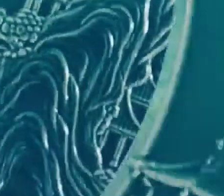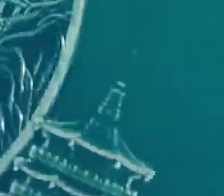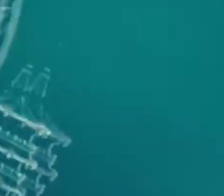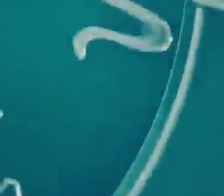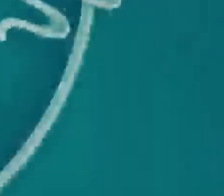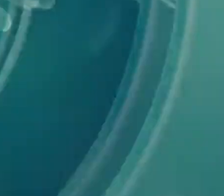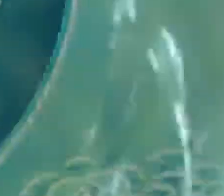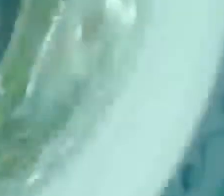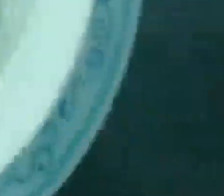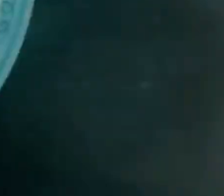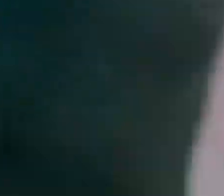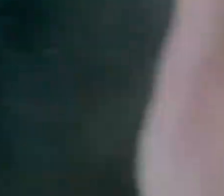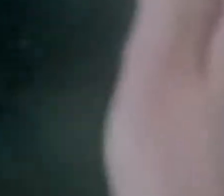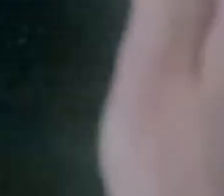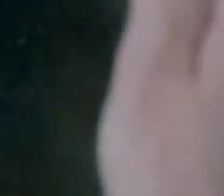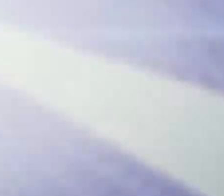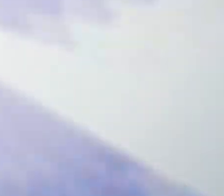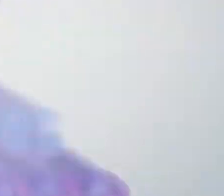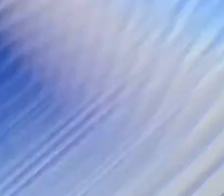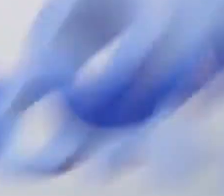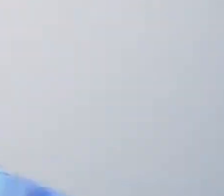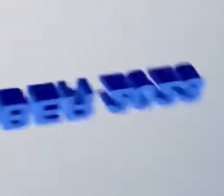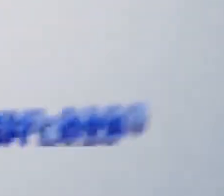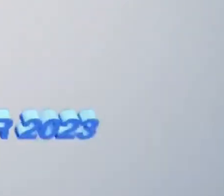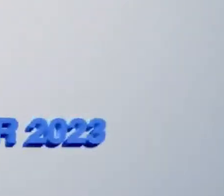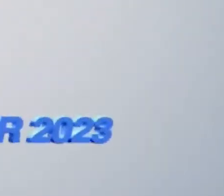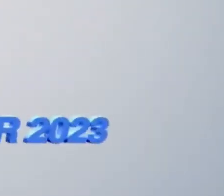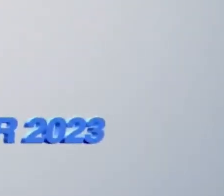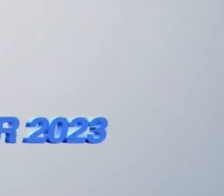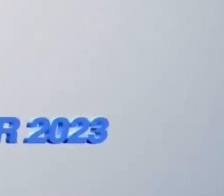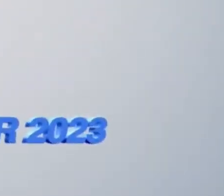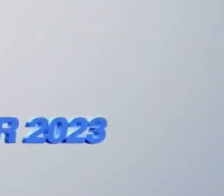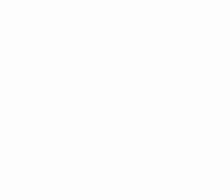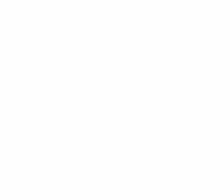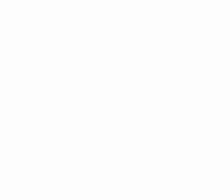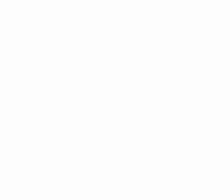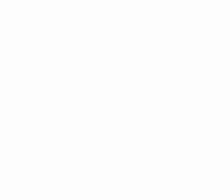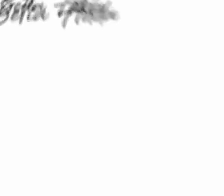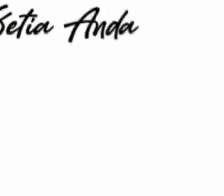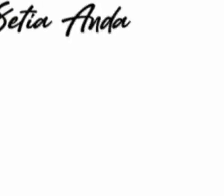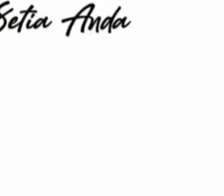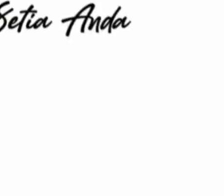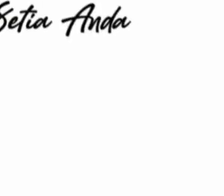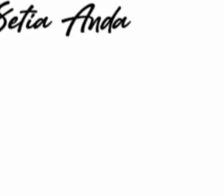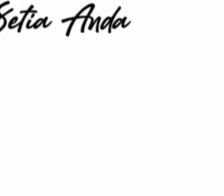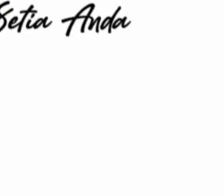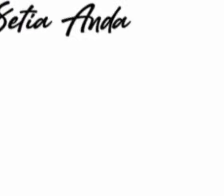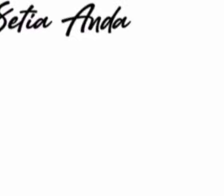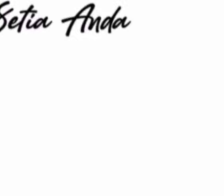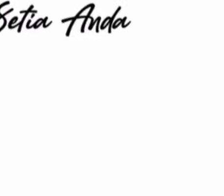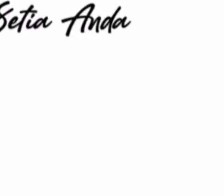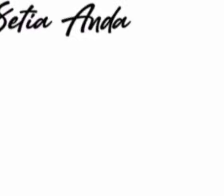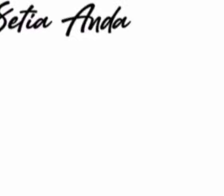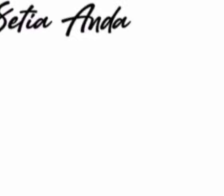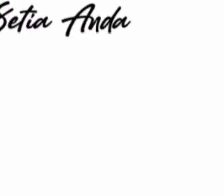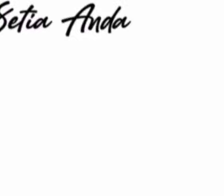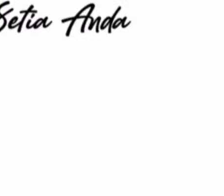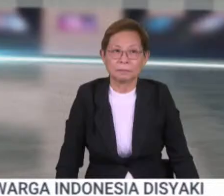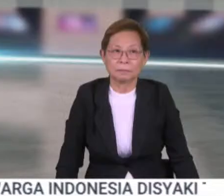Sukan Asia ke-19 Hangzhou 2022 bersama RTM, penyiar